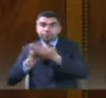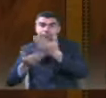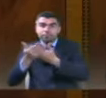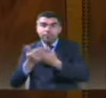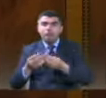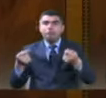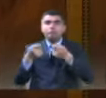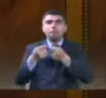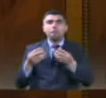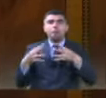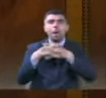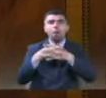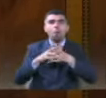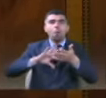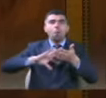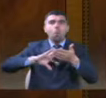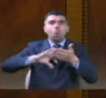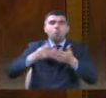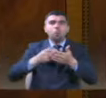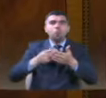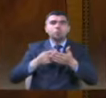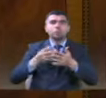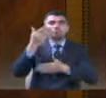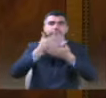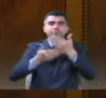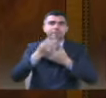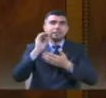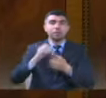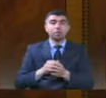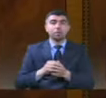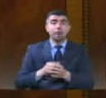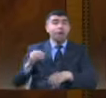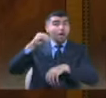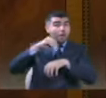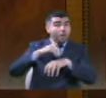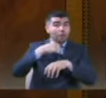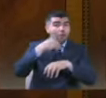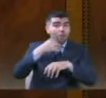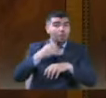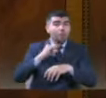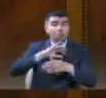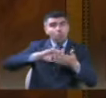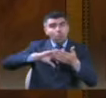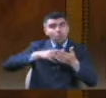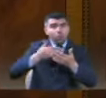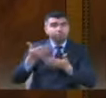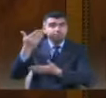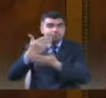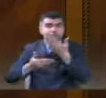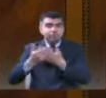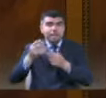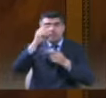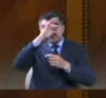العنصر البشري هو عماد هذه السياسات، وفي نفس الوقت هو منتهى ما تروم تحقيقه هذه